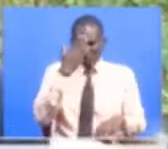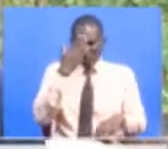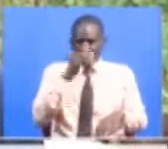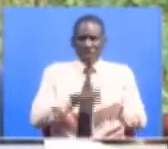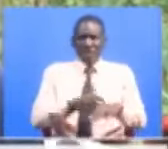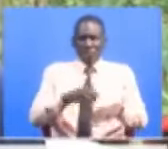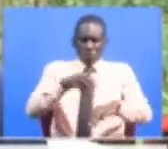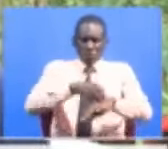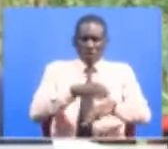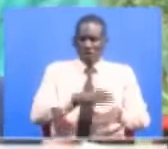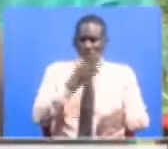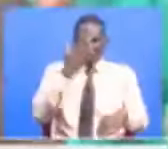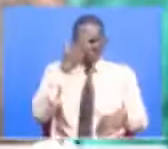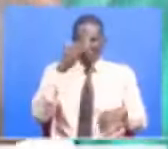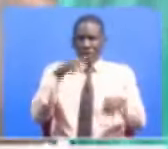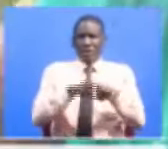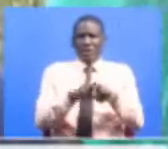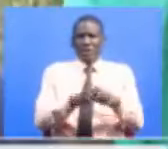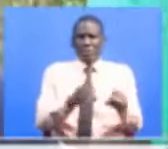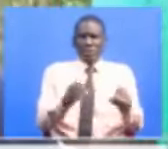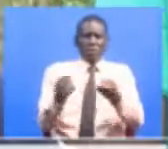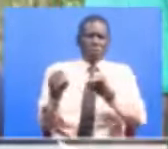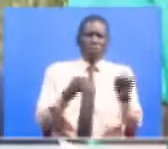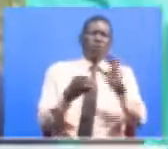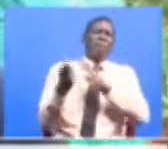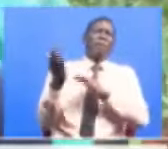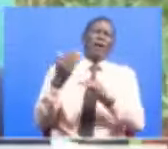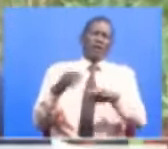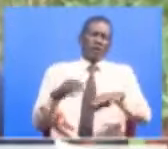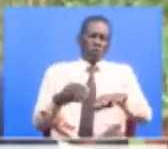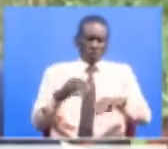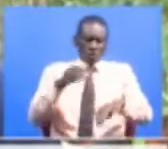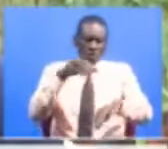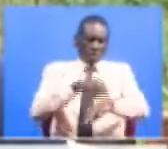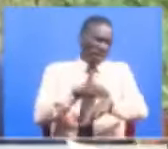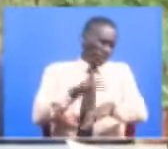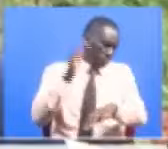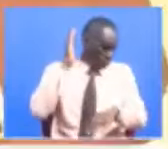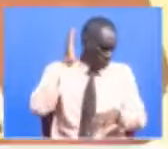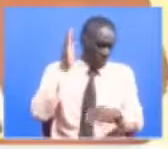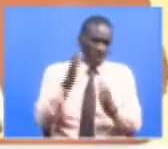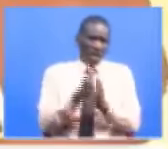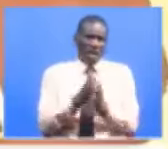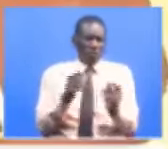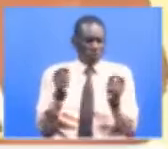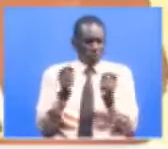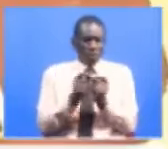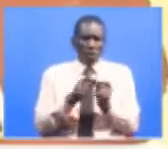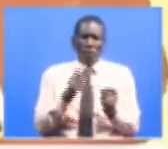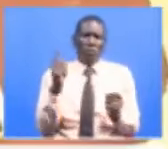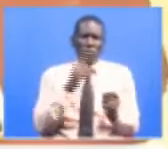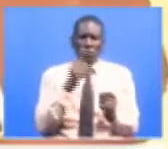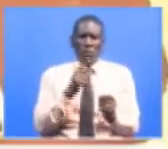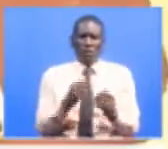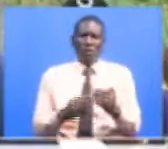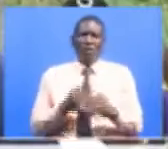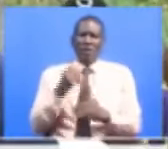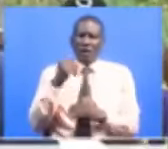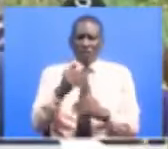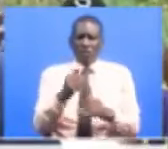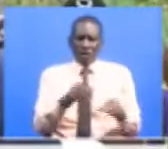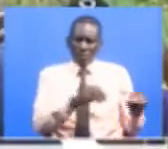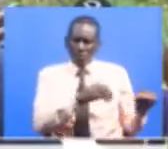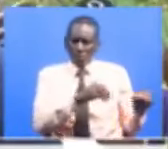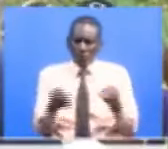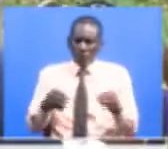ukuta upande wa mbele pia akarudi nyuma akagongwa nyuma, na akawa na uchungu mwingi sana. Na baada ya